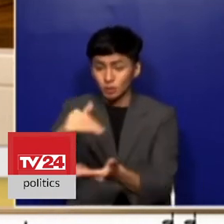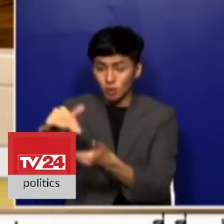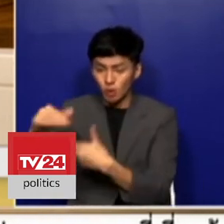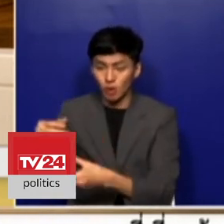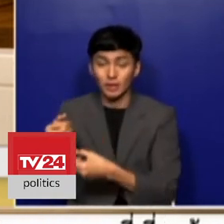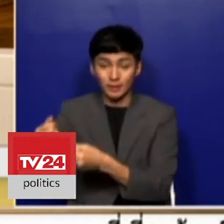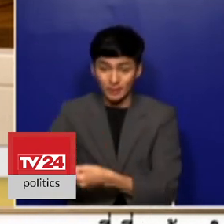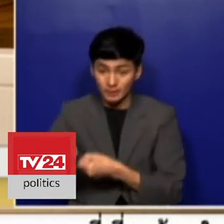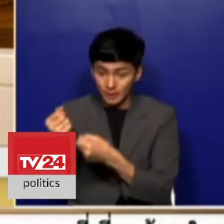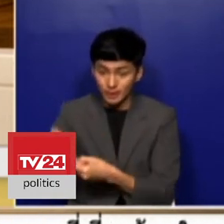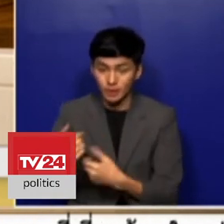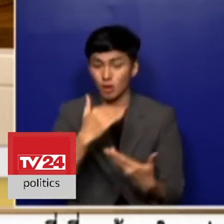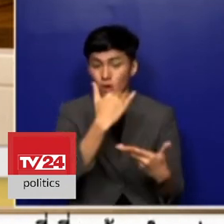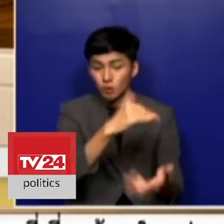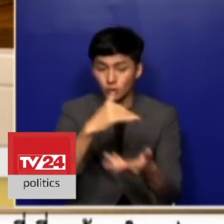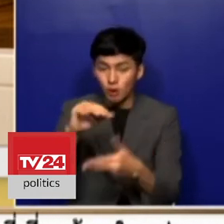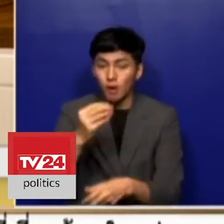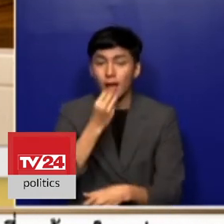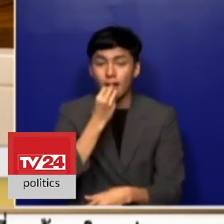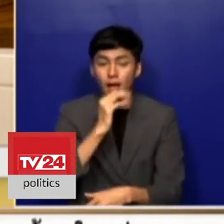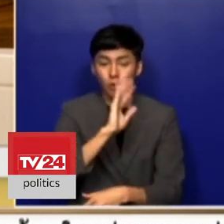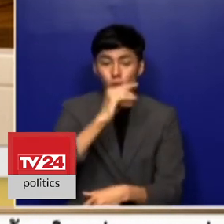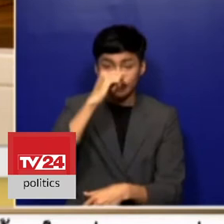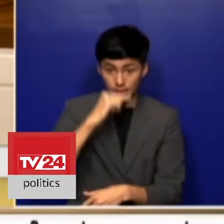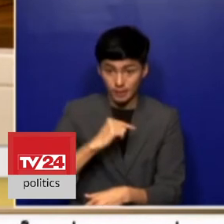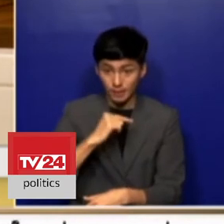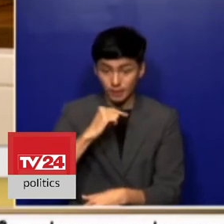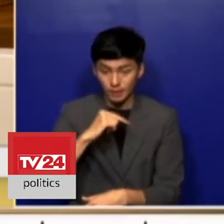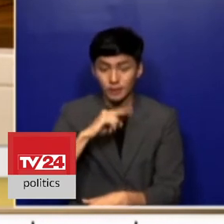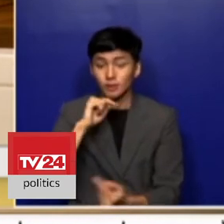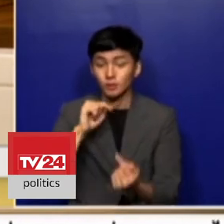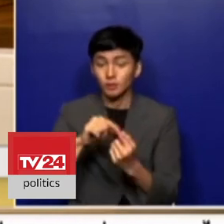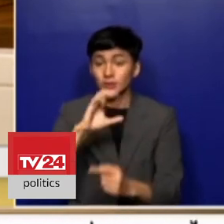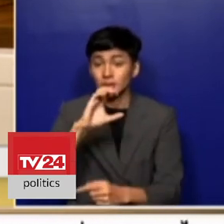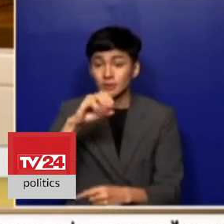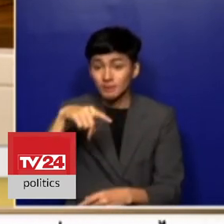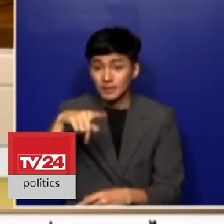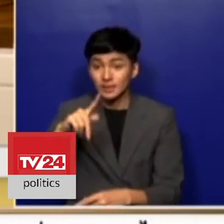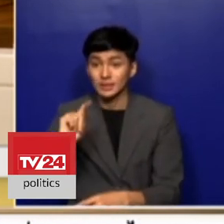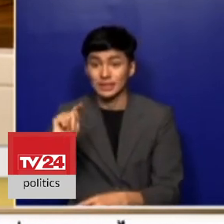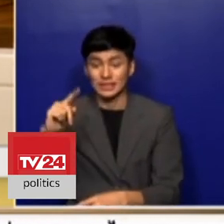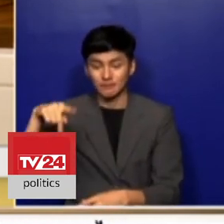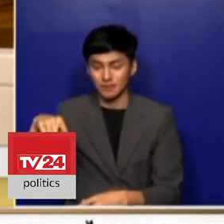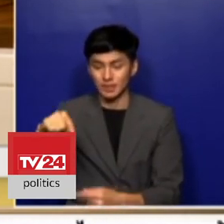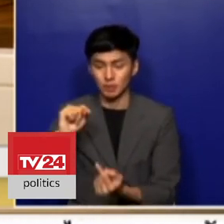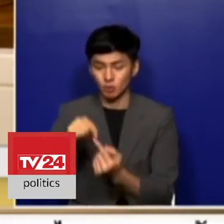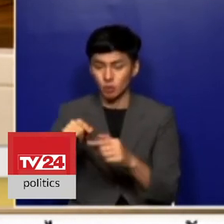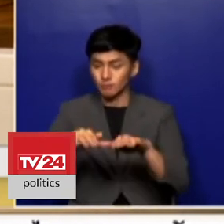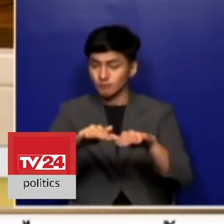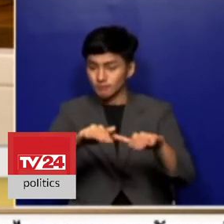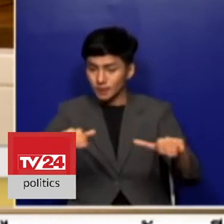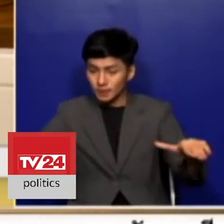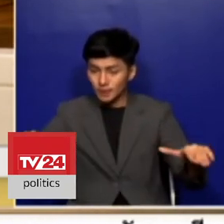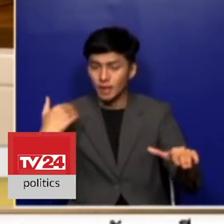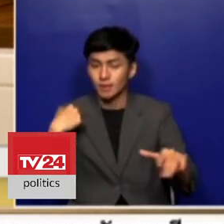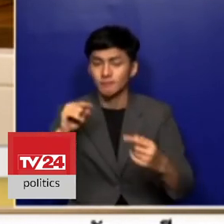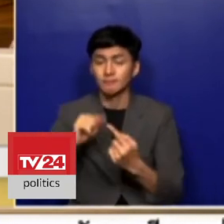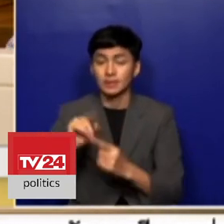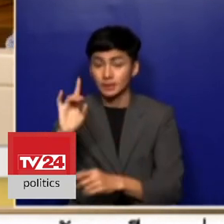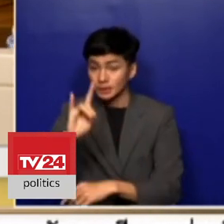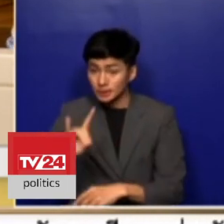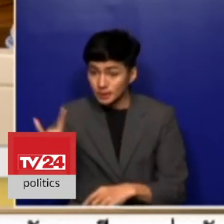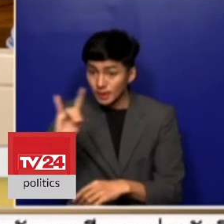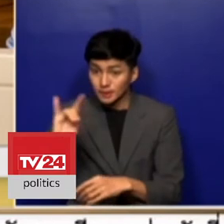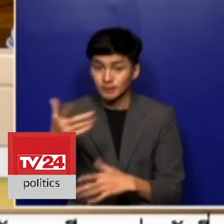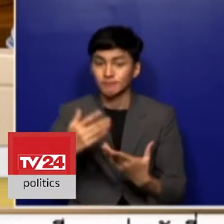อาหารของไทยมากถึงแม้ว่าซีพี TPจะมีบทว่าด้วยเรื่องมาตรฐานด้านสุขอนามัยพืชและสัตว์แต่